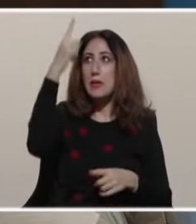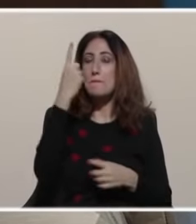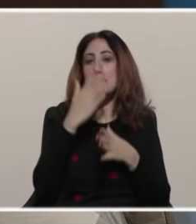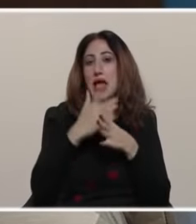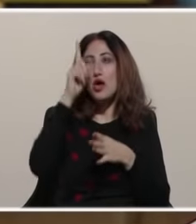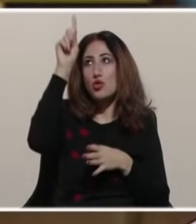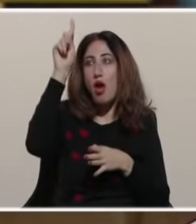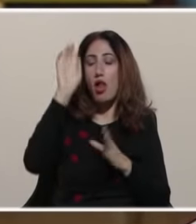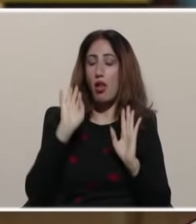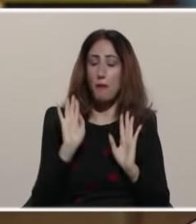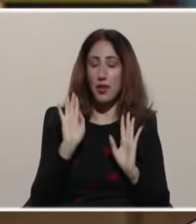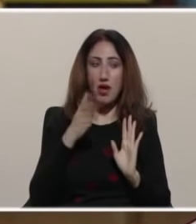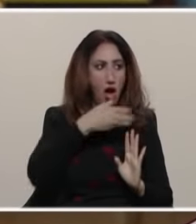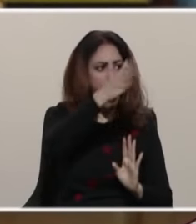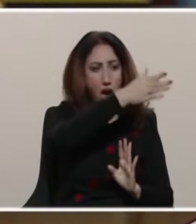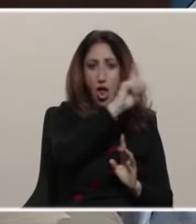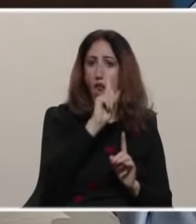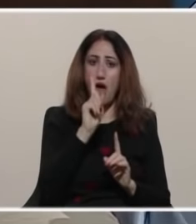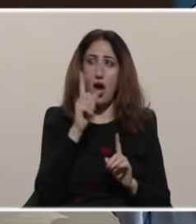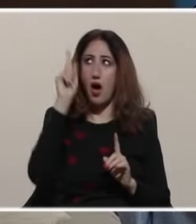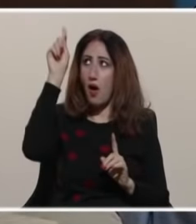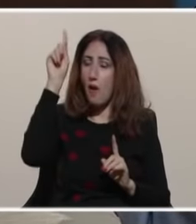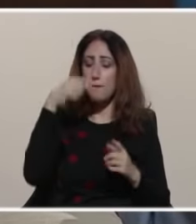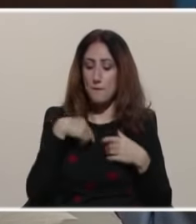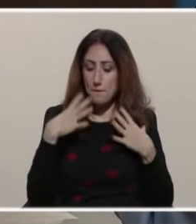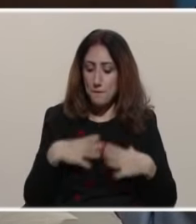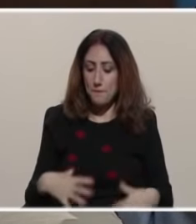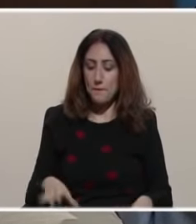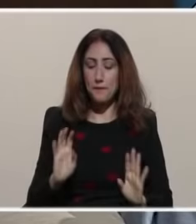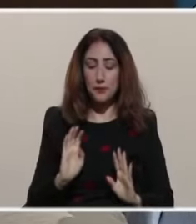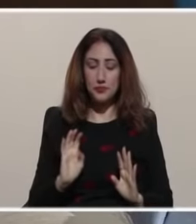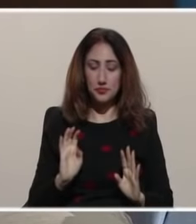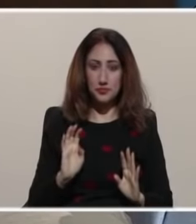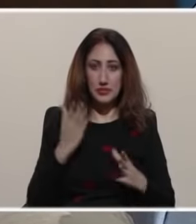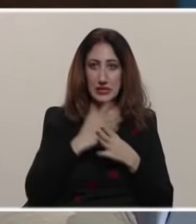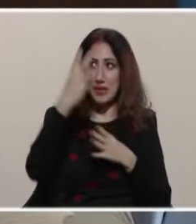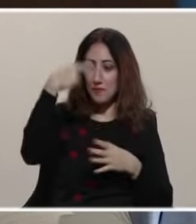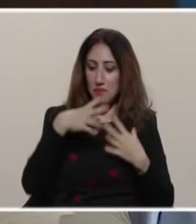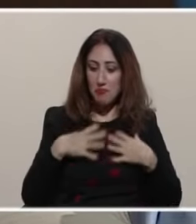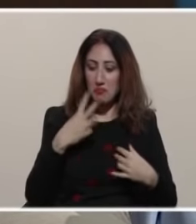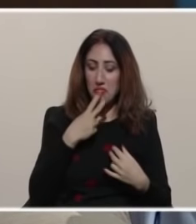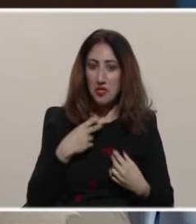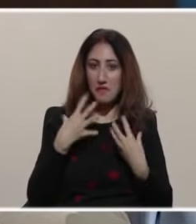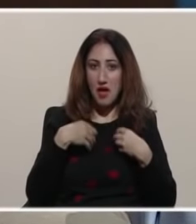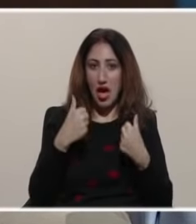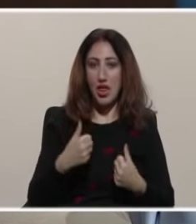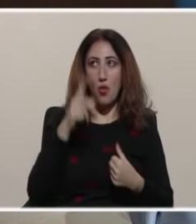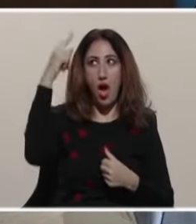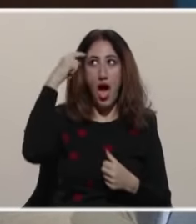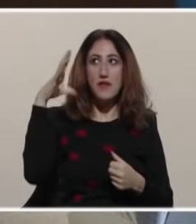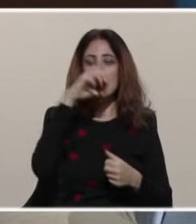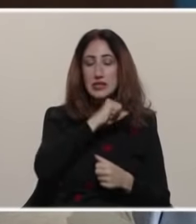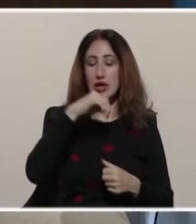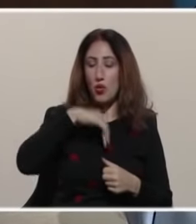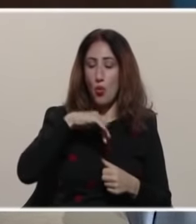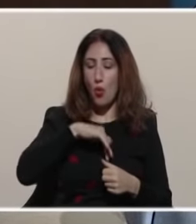حبيبي. الله. قلت لليل هل بجوفك سر عامر بالحديث والأسرار؟ قال